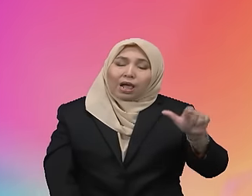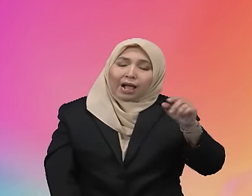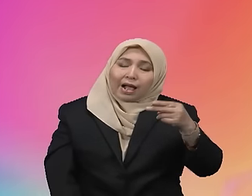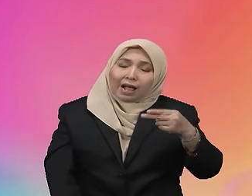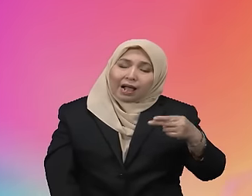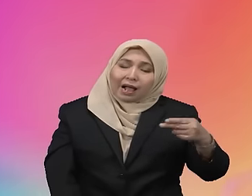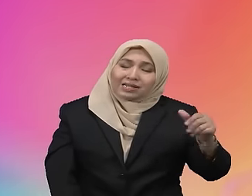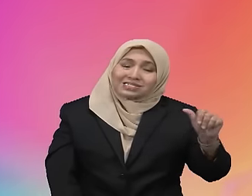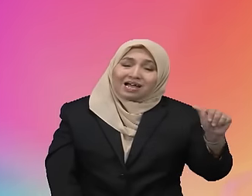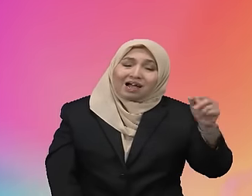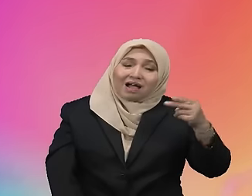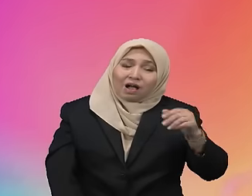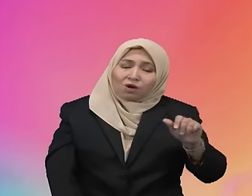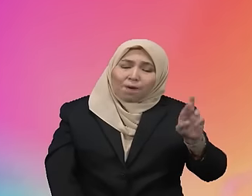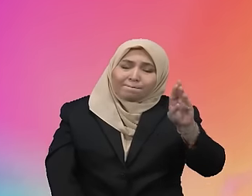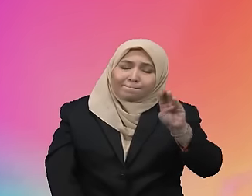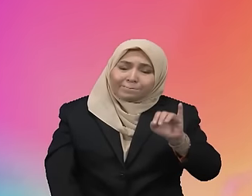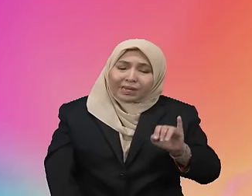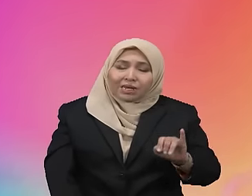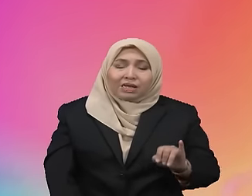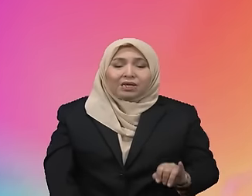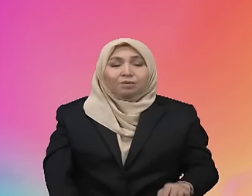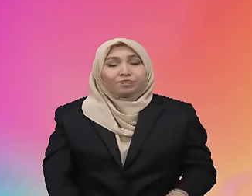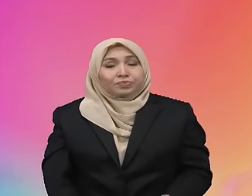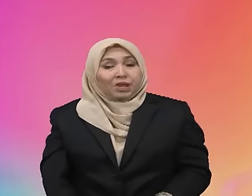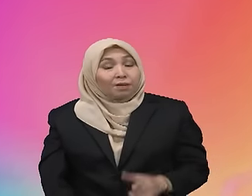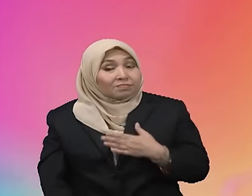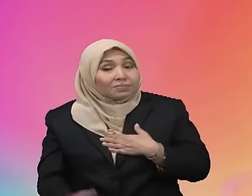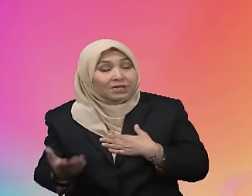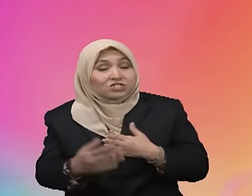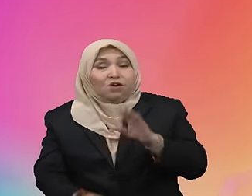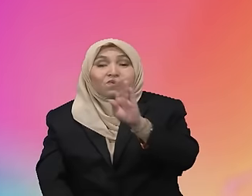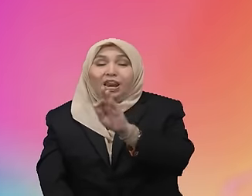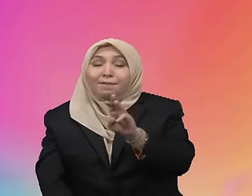qala hadza rabbi. Silakan.